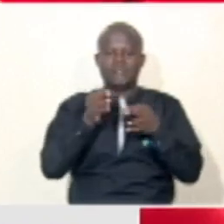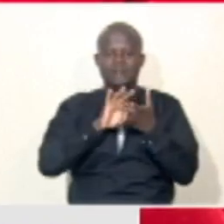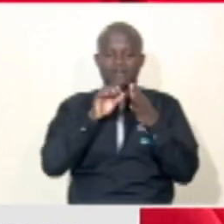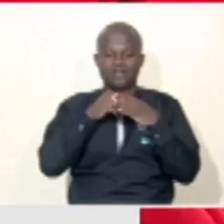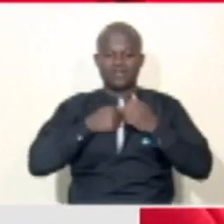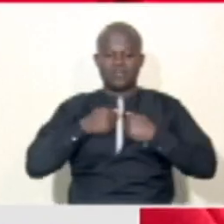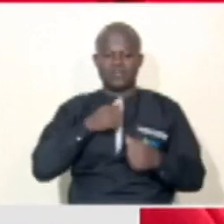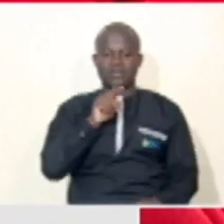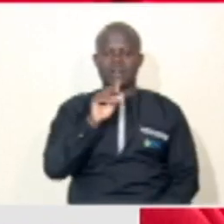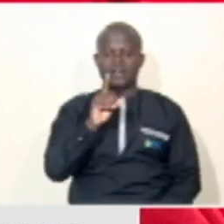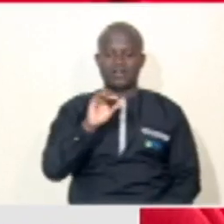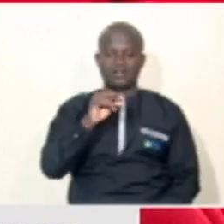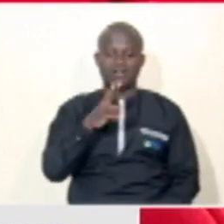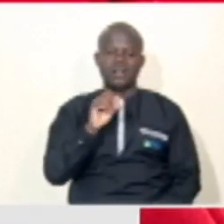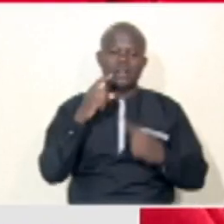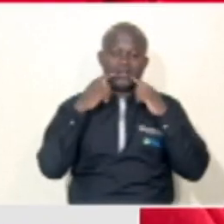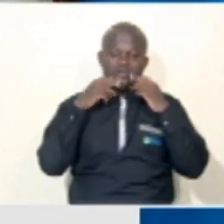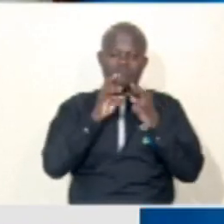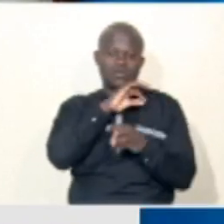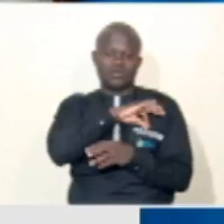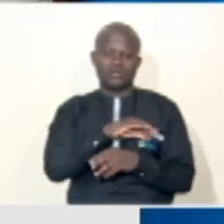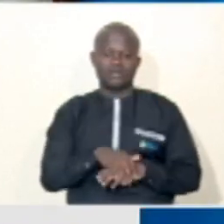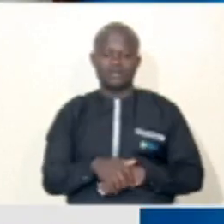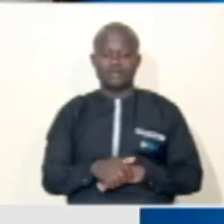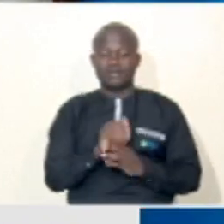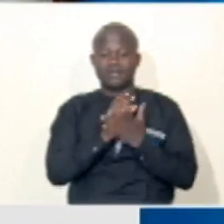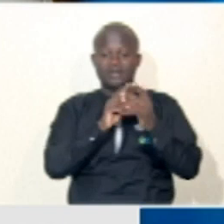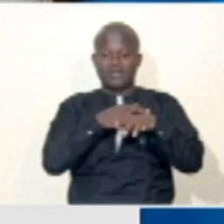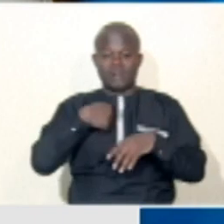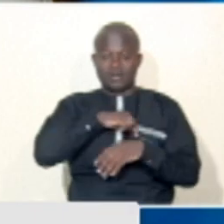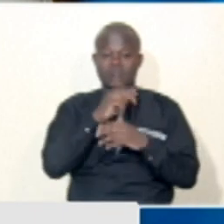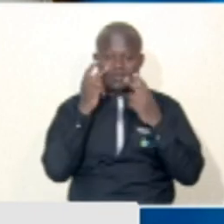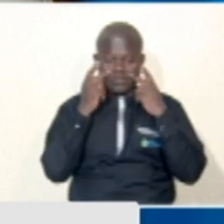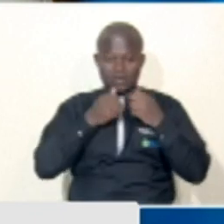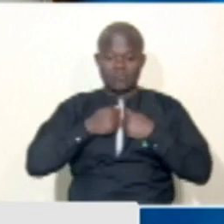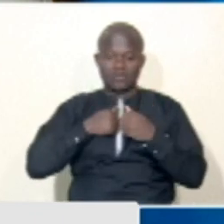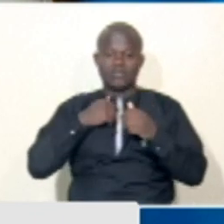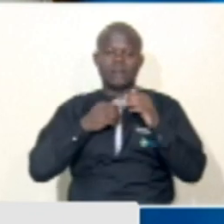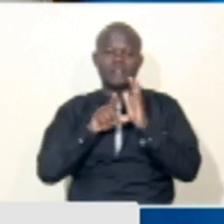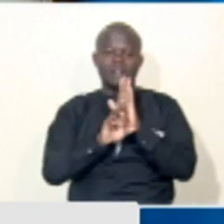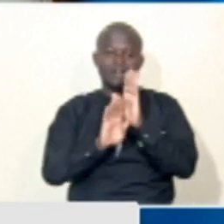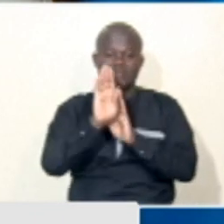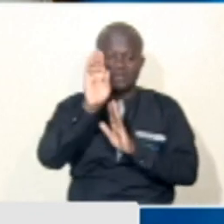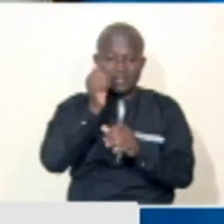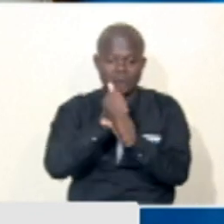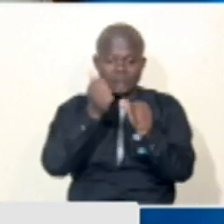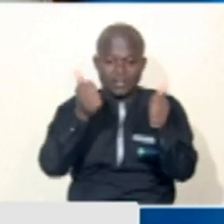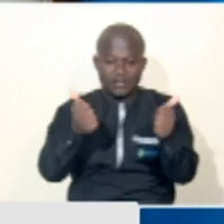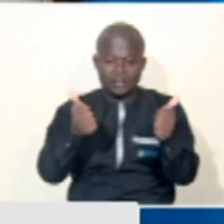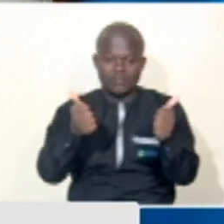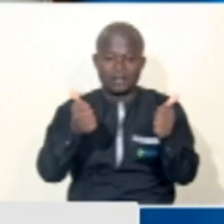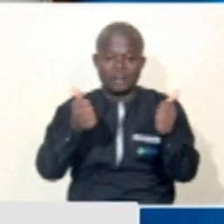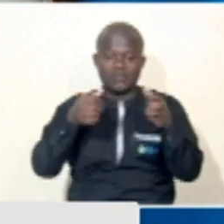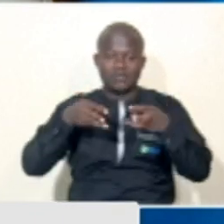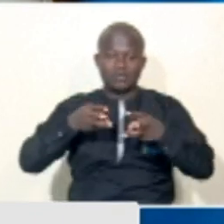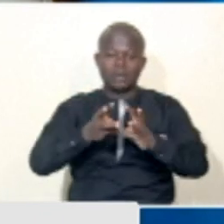Gashongore, aravuga uburyo buri gihugu kizungukira muri ino nama. Hari igihe ushobora gusanga mu Rwanda rufite amategeko ateye imbere akoze neza